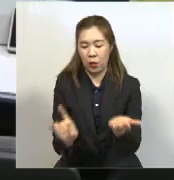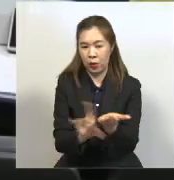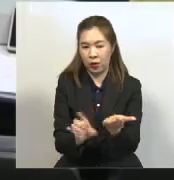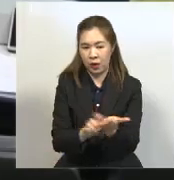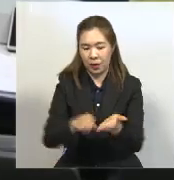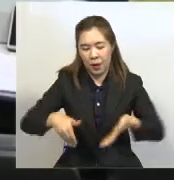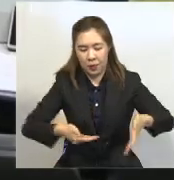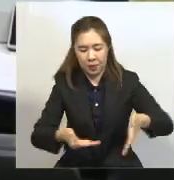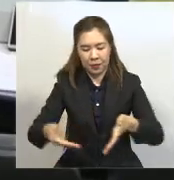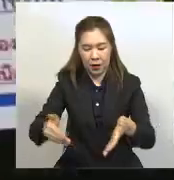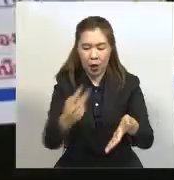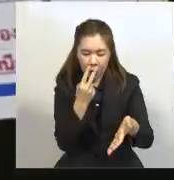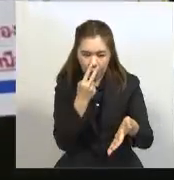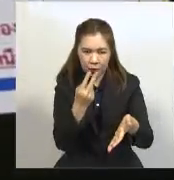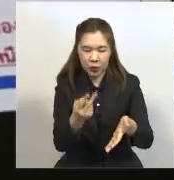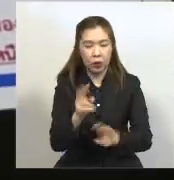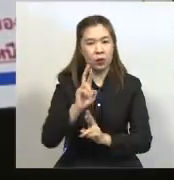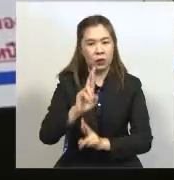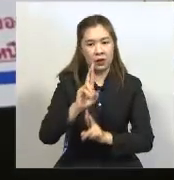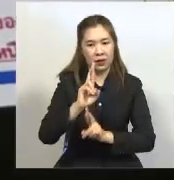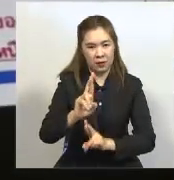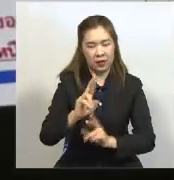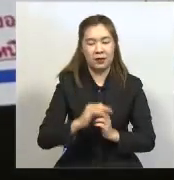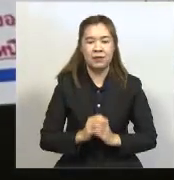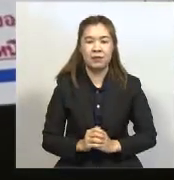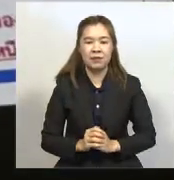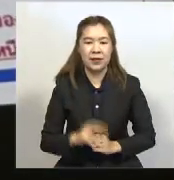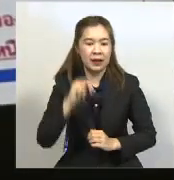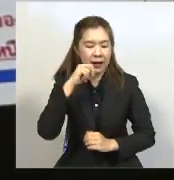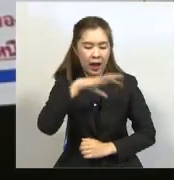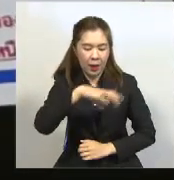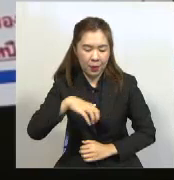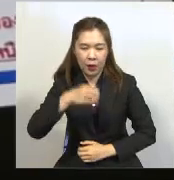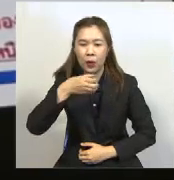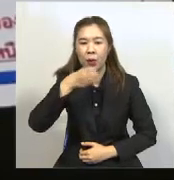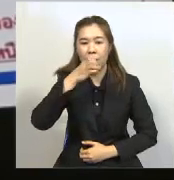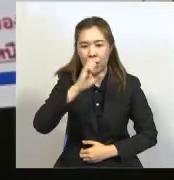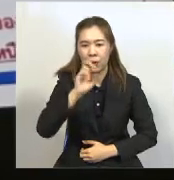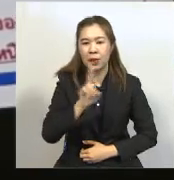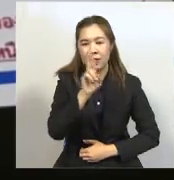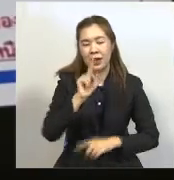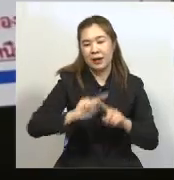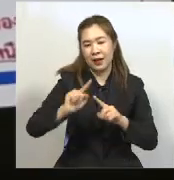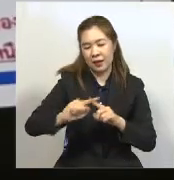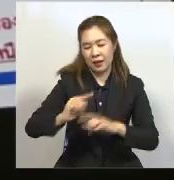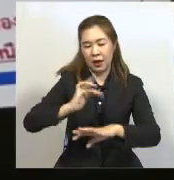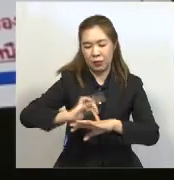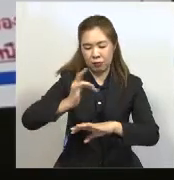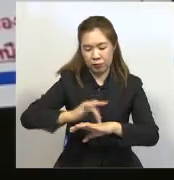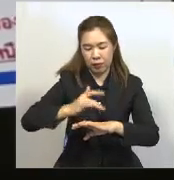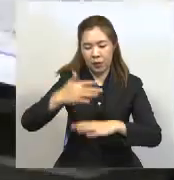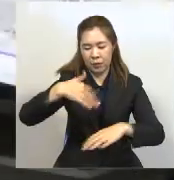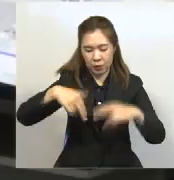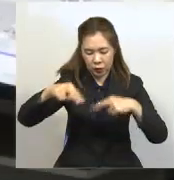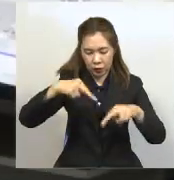ำในลำน้ำพองและลำน้ำชีเฝ้าระวังสถานการณ์โดยใช้น้ำเพื่อการอุปโภคบริโภคและรักษาระบบนิเวศเท่านั้